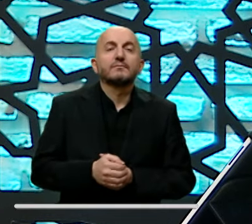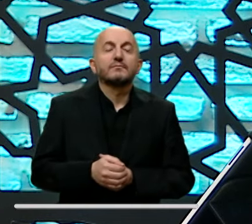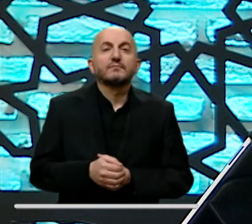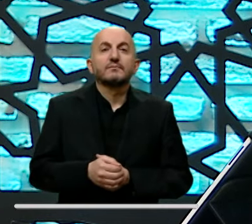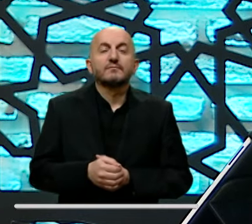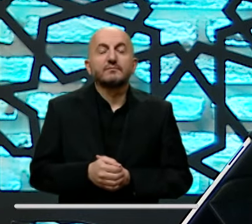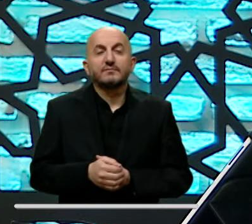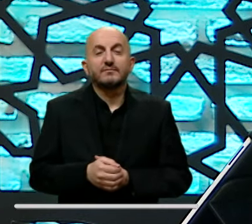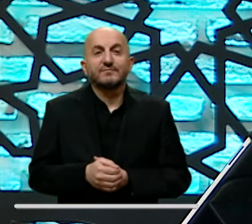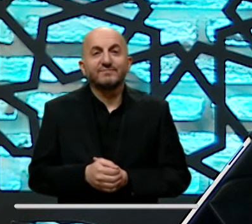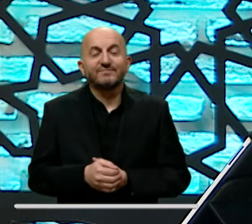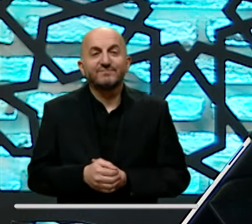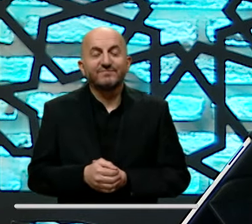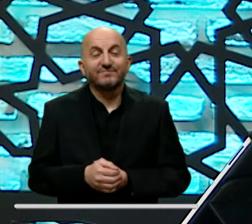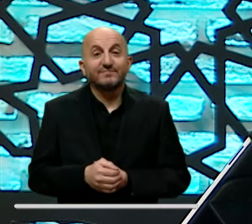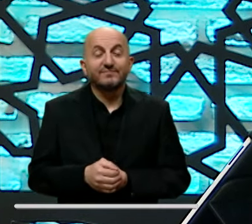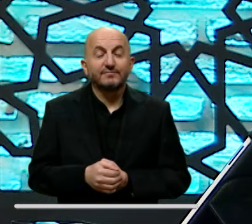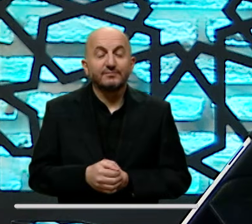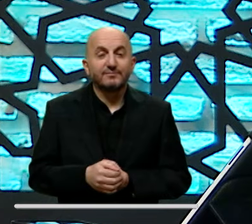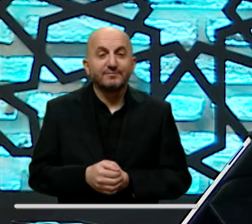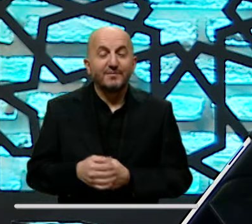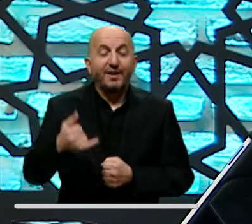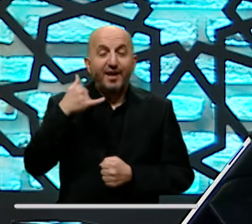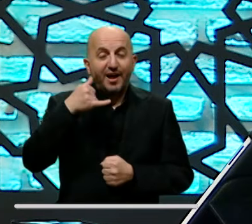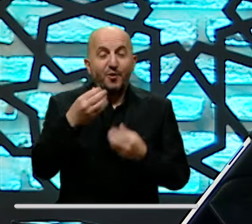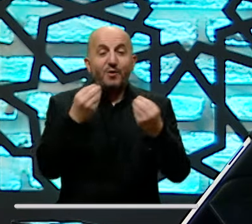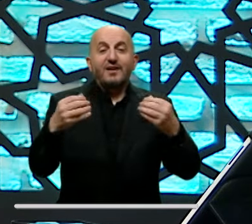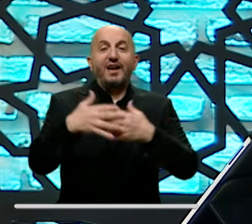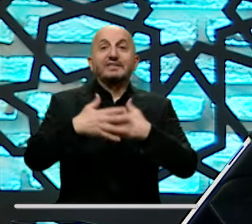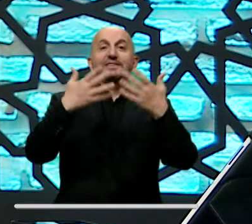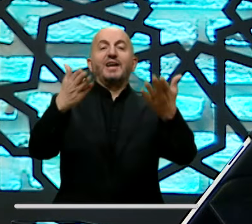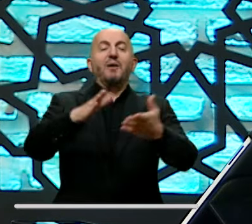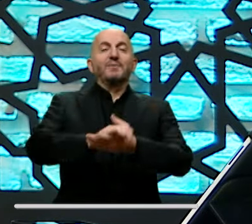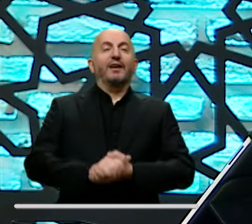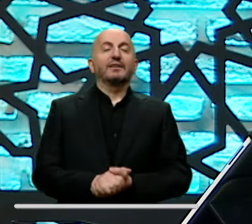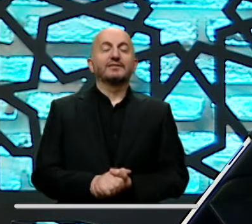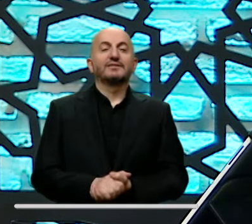Bey Evet buyurun Alo İyi akşamlar sağun